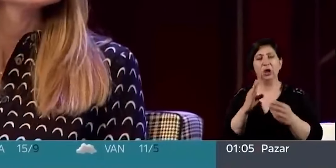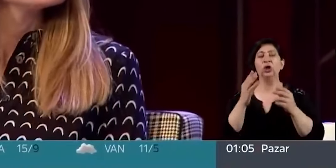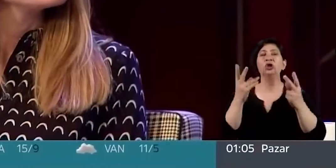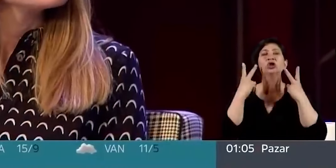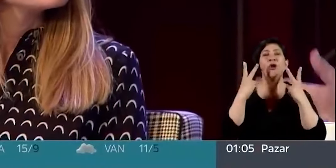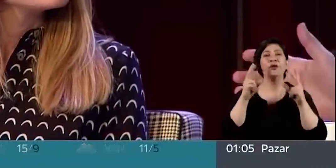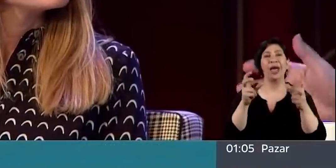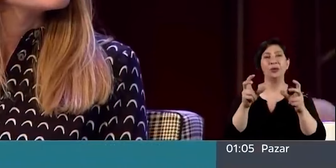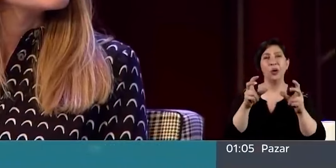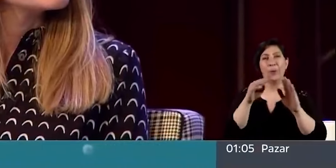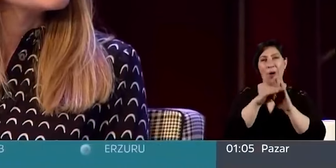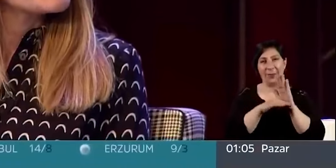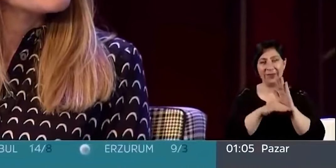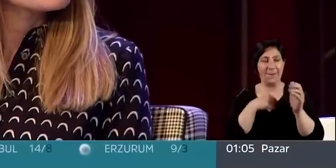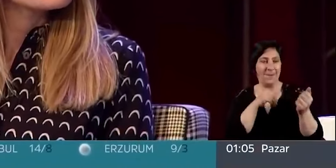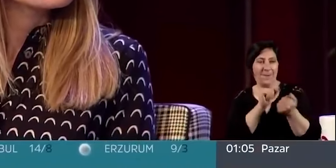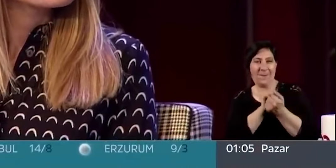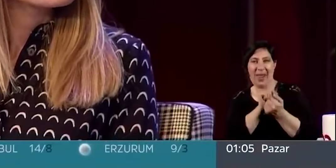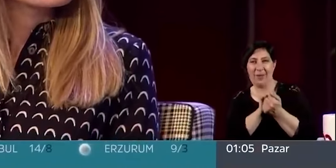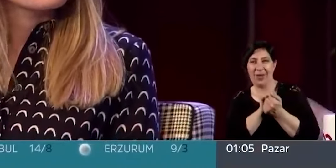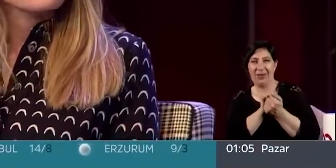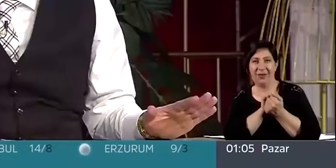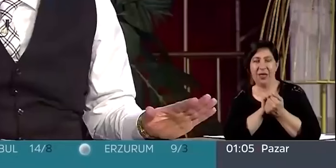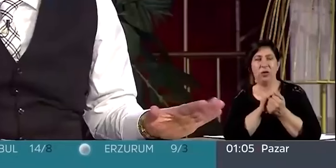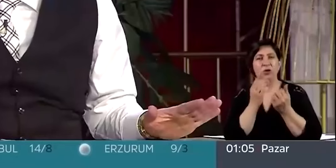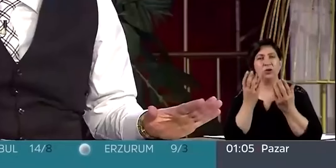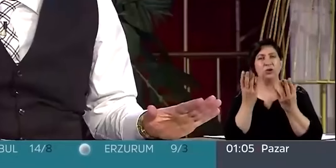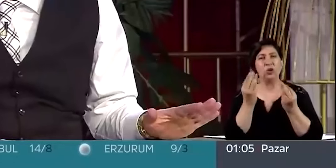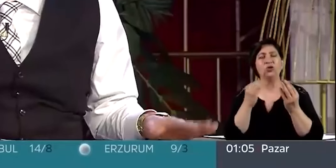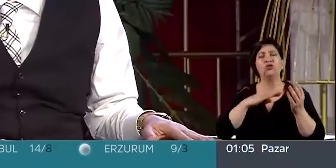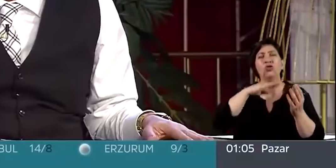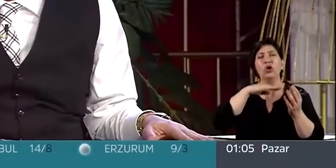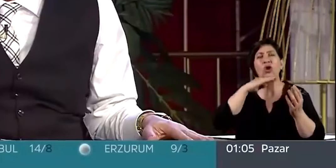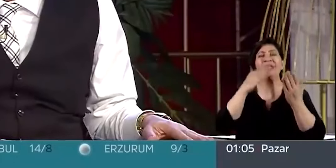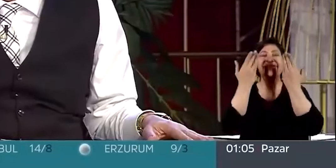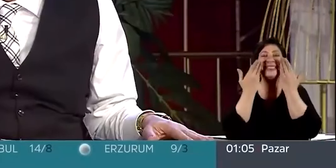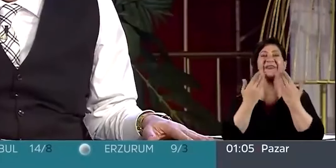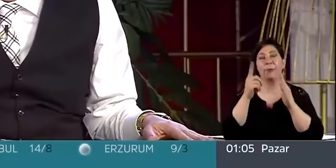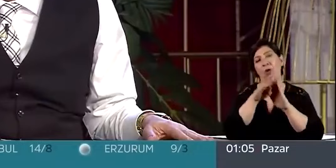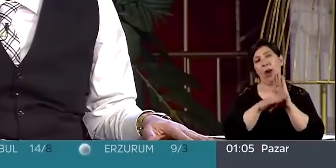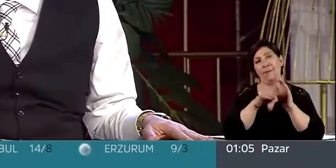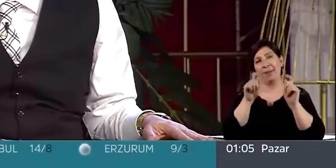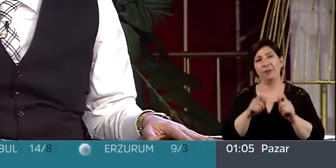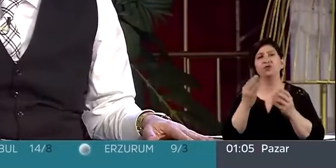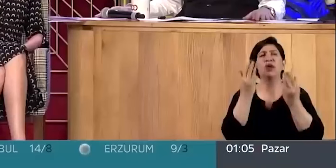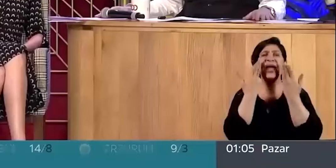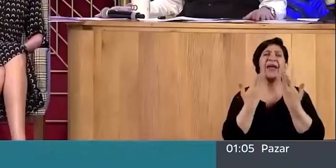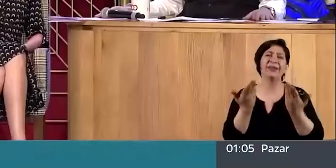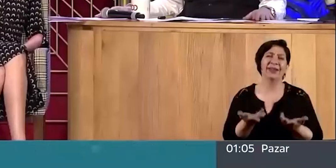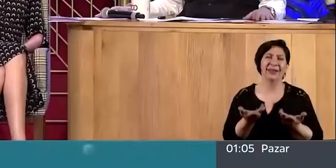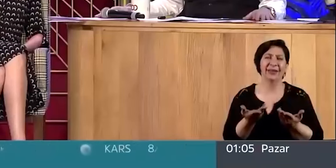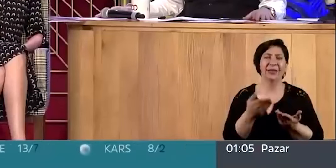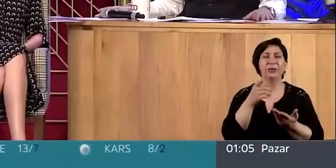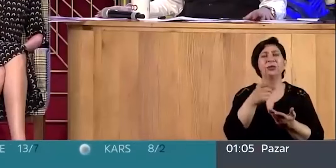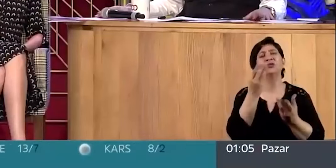Radyo'daki programımızda beraber çok dolu dolu ve zevkli bir program yaptık. Çok keyifliydi.